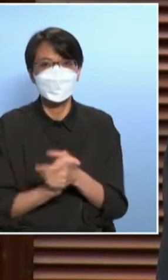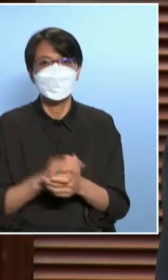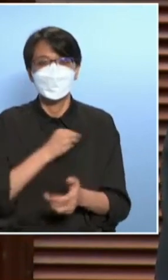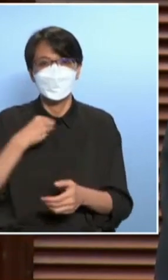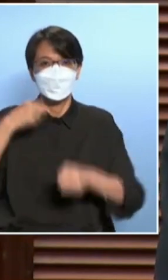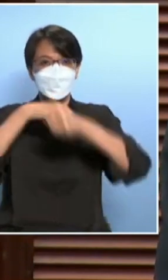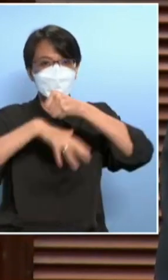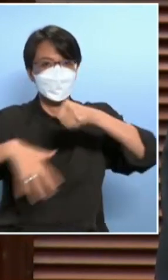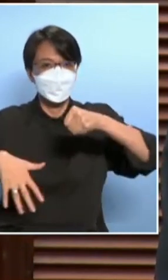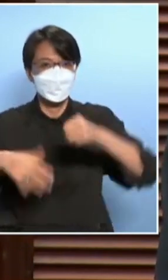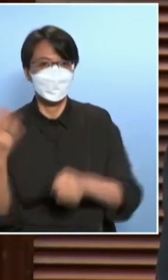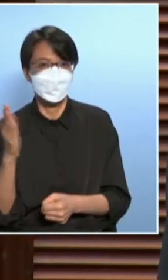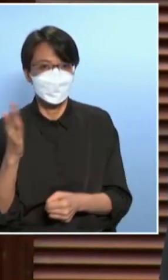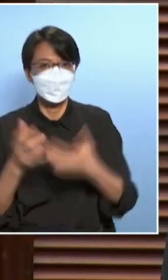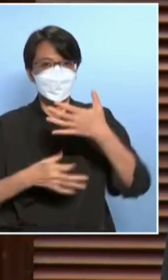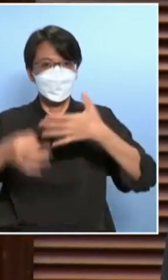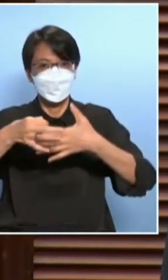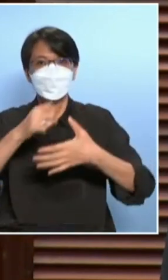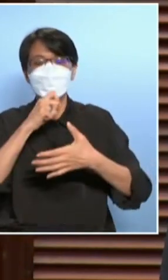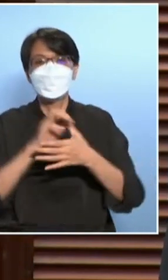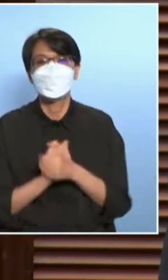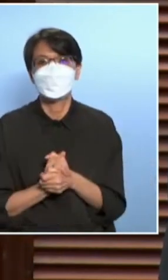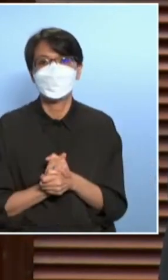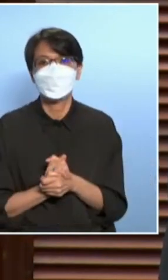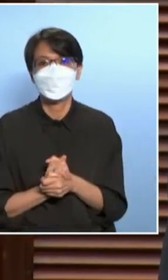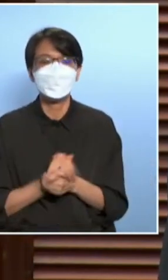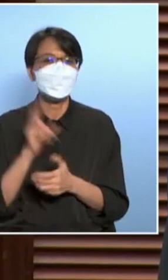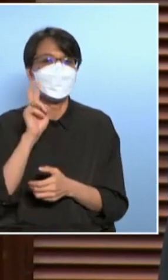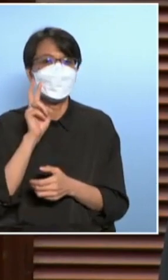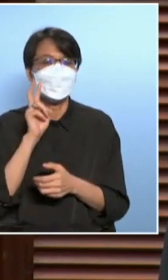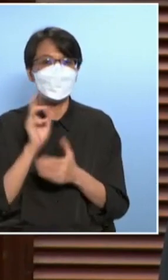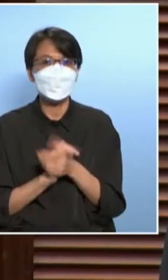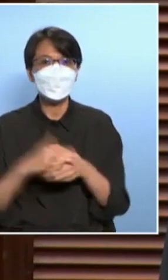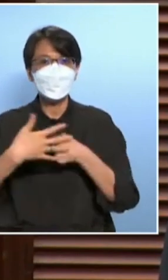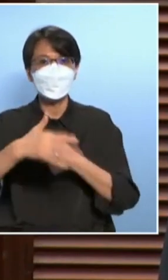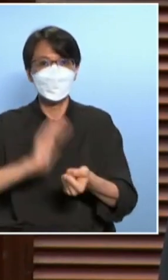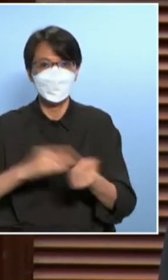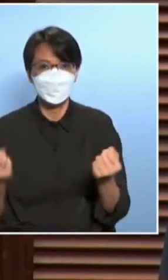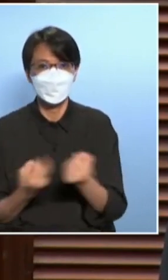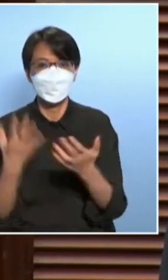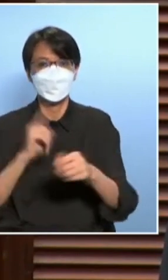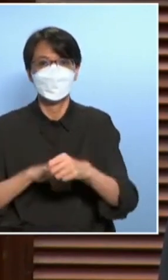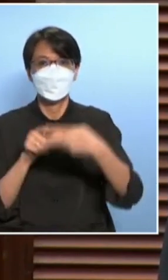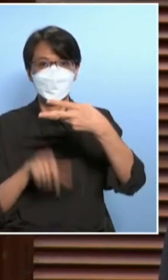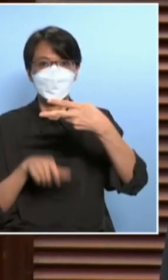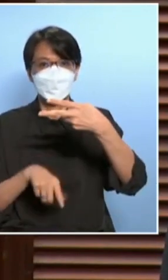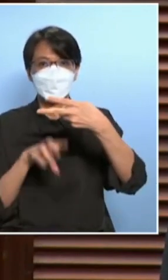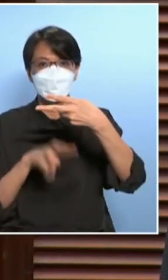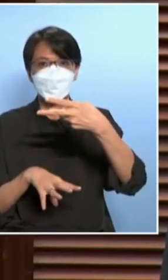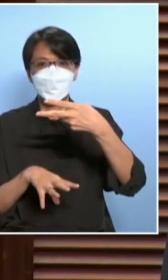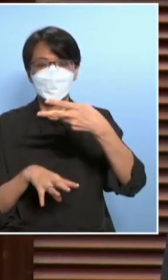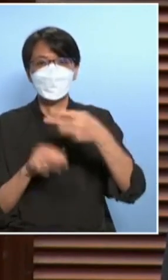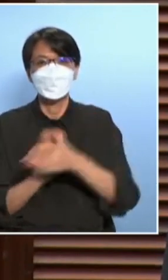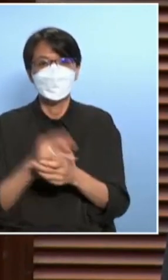上嘅反應咧，已經係有進步噶啦。咁譬如第五波疫情喺二月尾嘅時候，